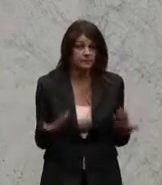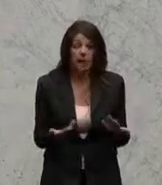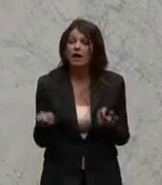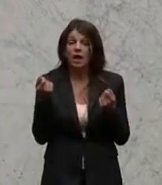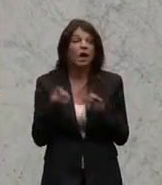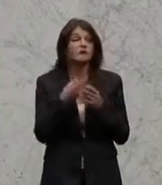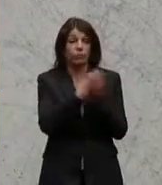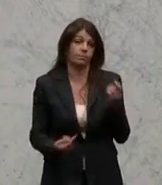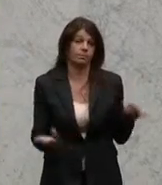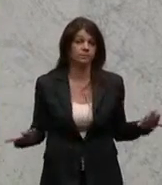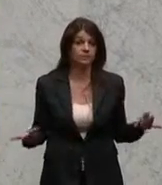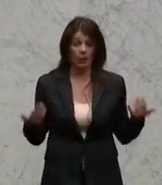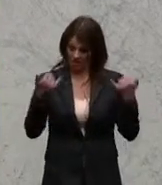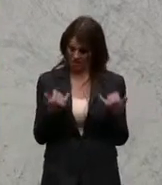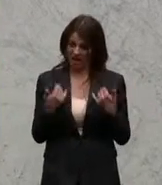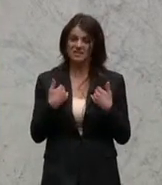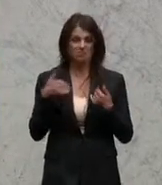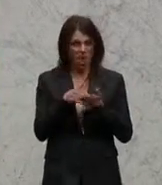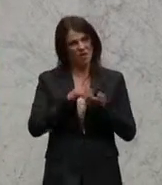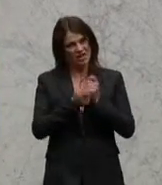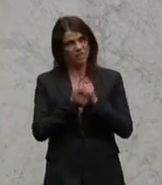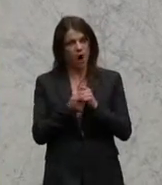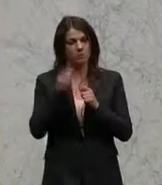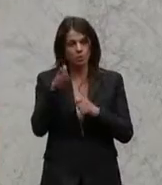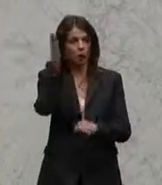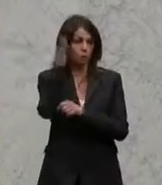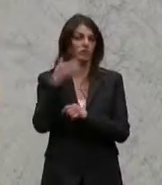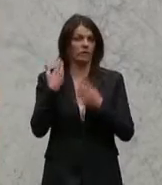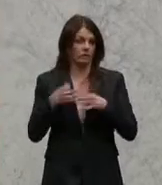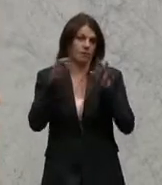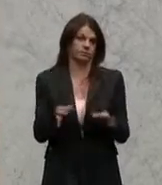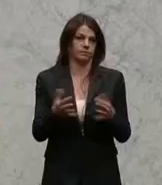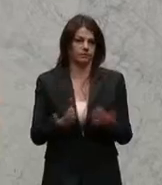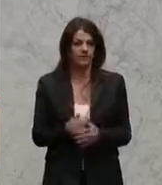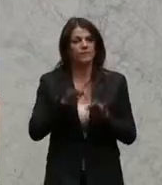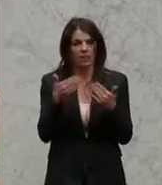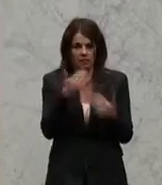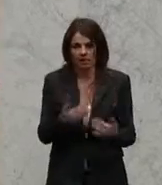ist und wir jetzt die Zukunft mit Reformen wieder in den Griff bekommen müssen. Danke vielmals.